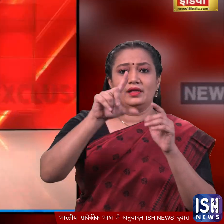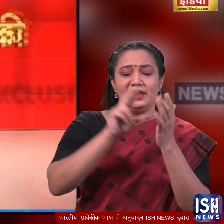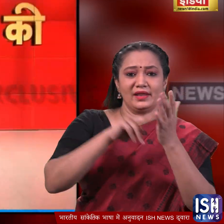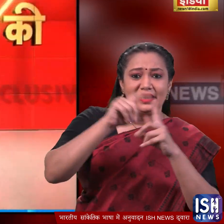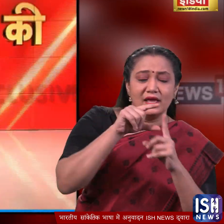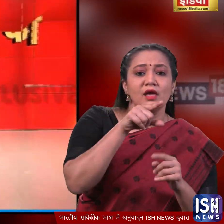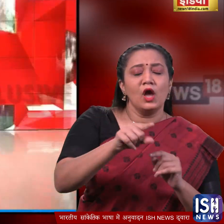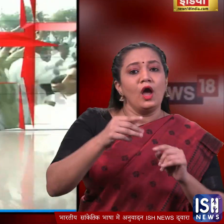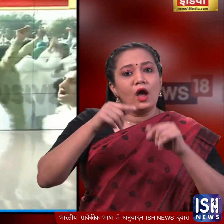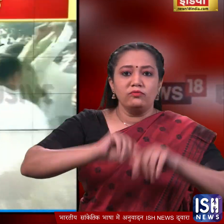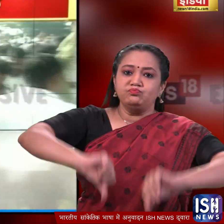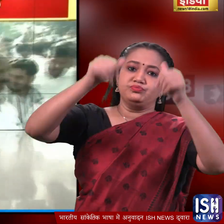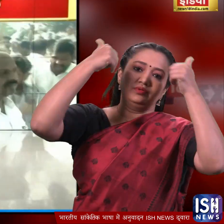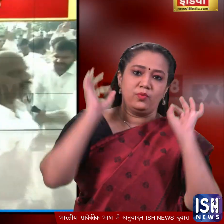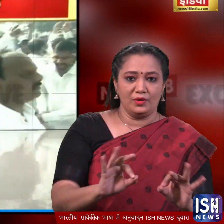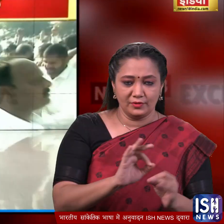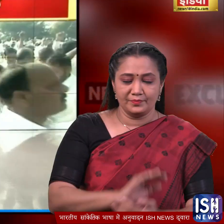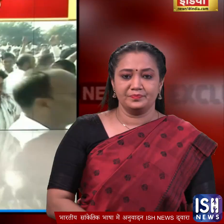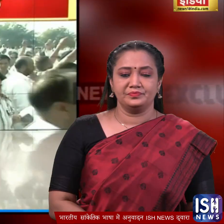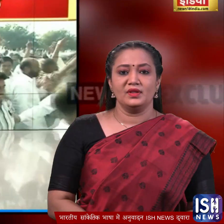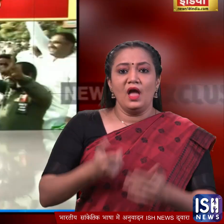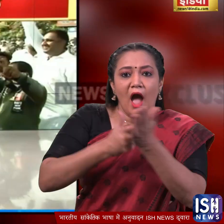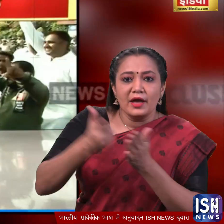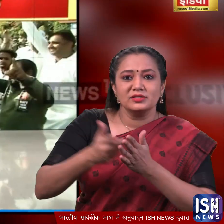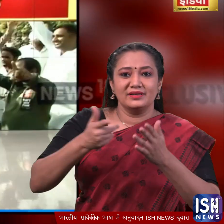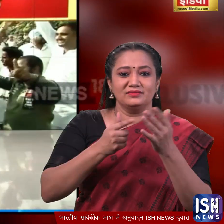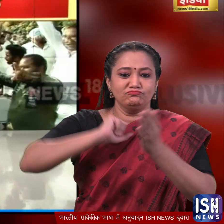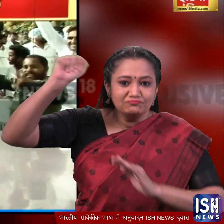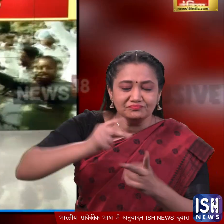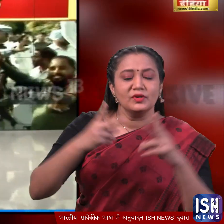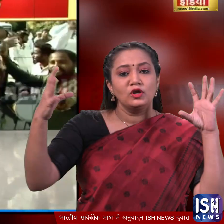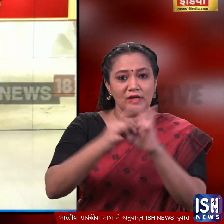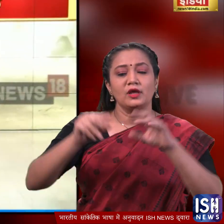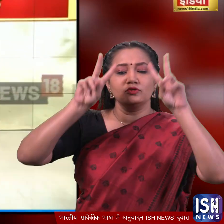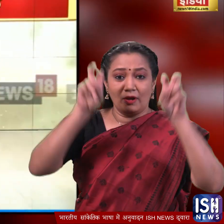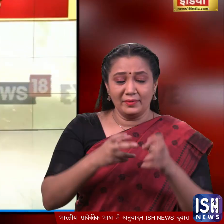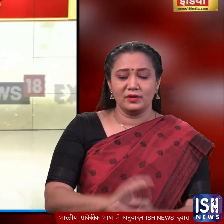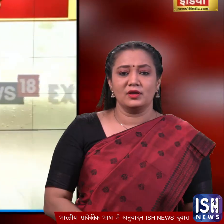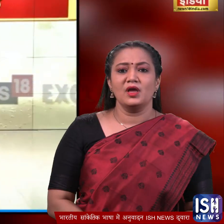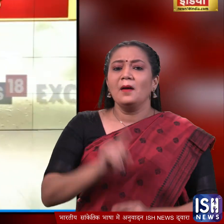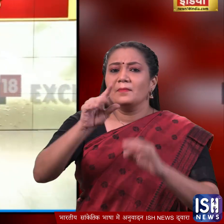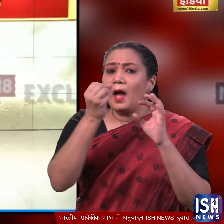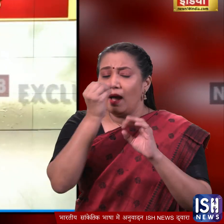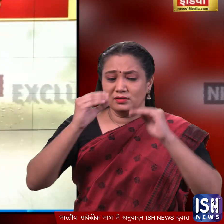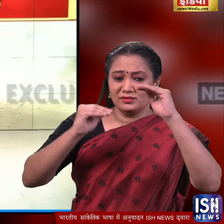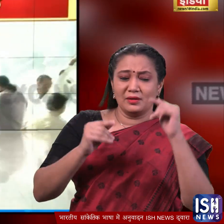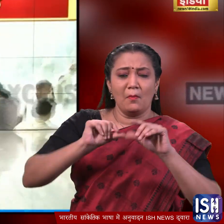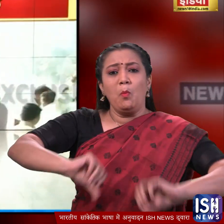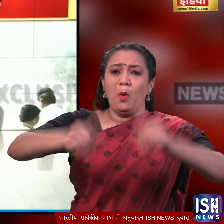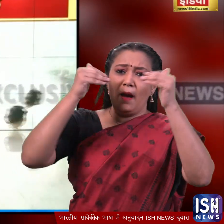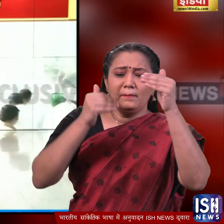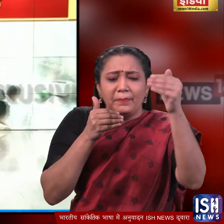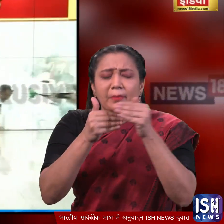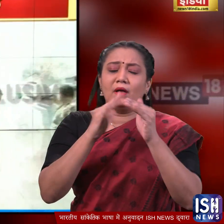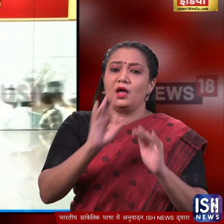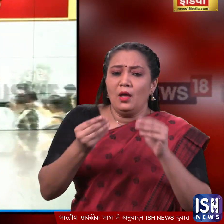चौटाला ने जीत की हैट्रिक लगाई। हालांकि चुनाव प्रचार में किसान आंदोलन को मुद्दा बनाने के बावजूद पिछली बार की तुलना में बीजेपी से उनकी जीत का अंतर